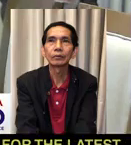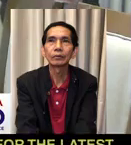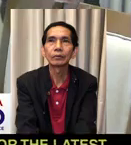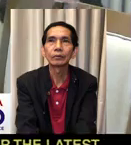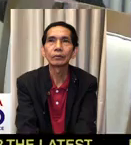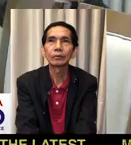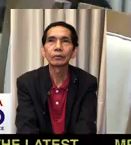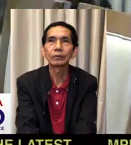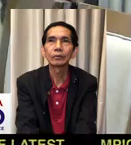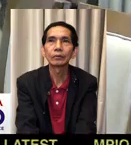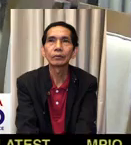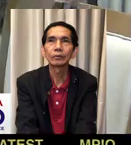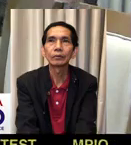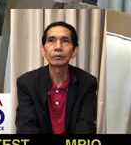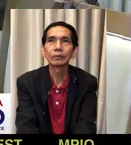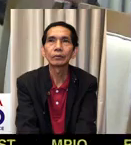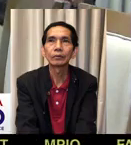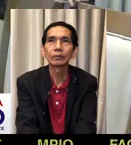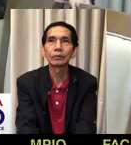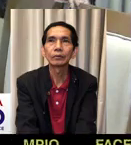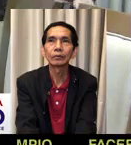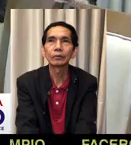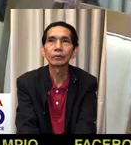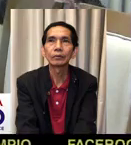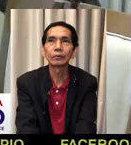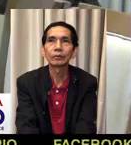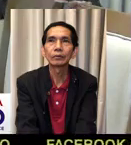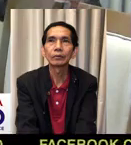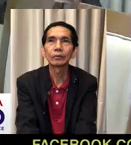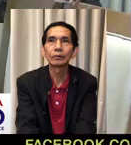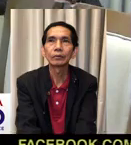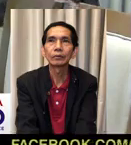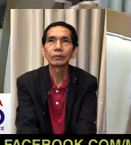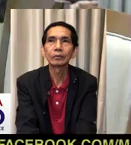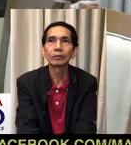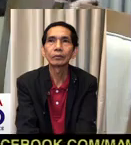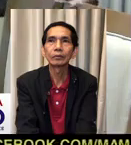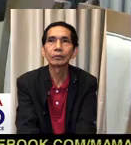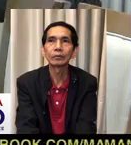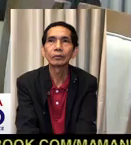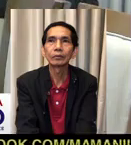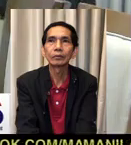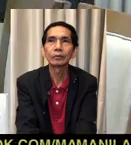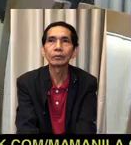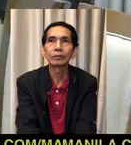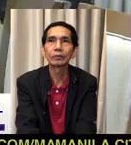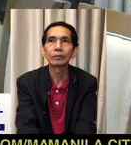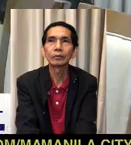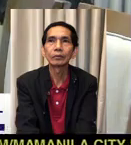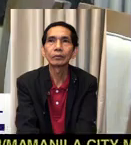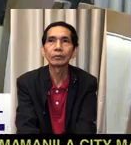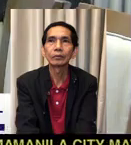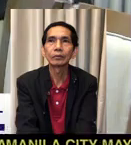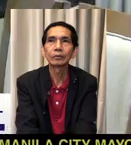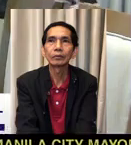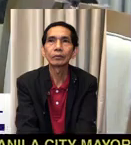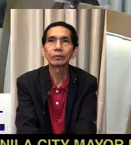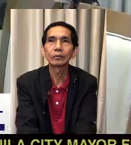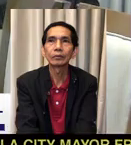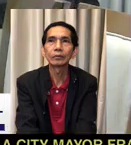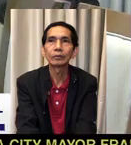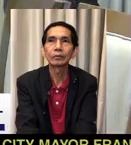mga abuso o pang-iisa, pandaraya o panlalamang